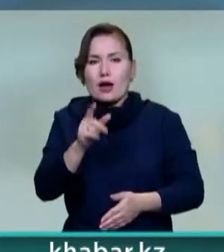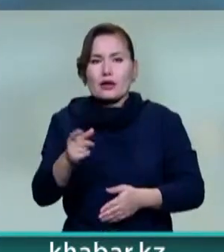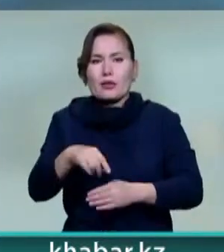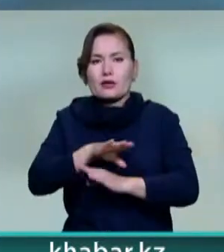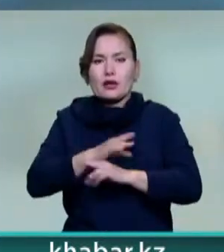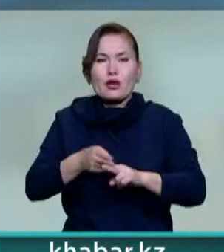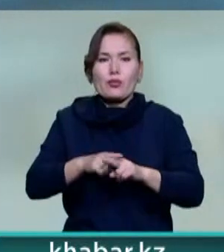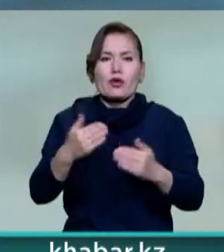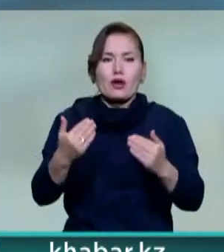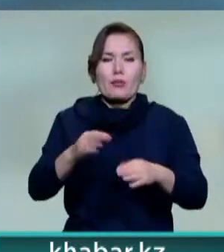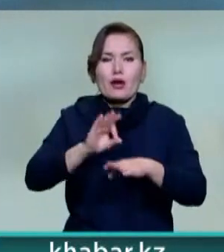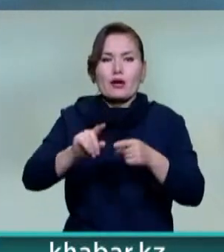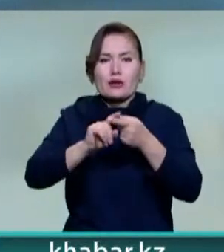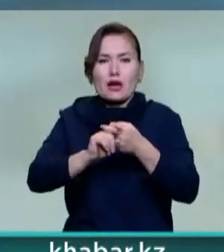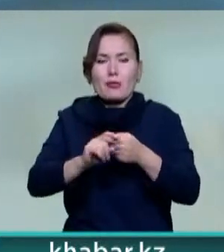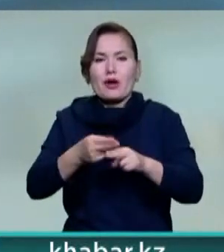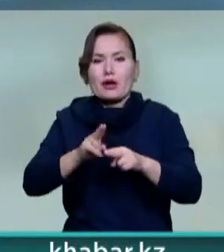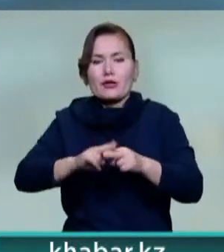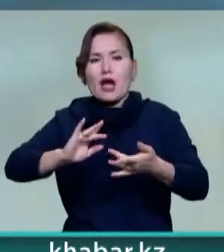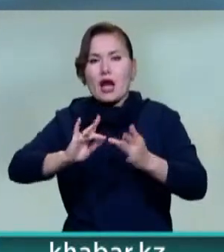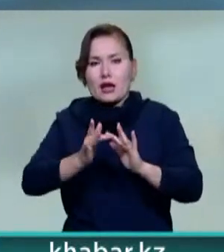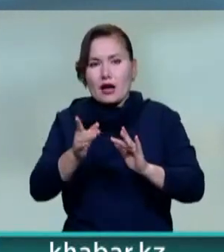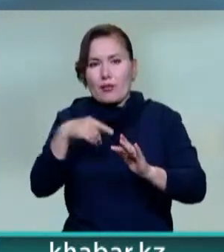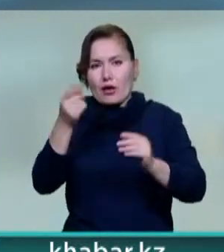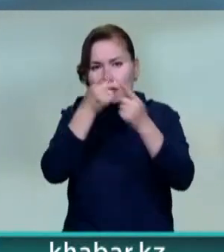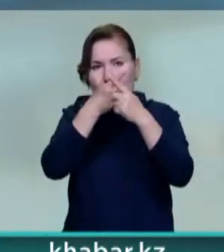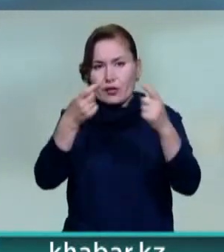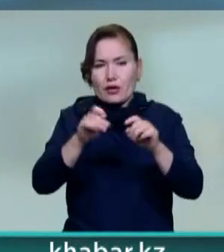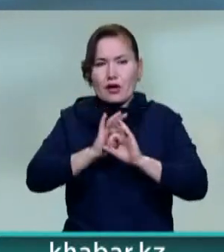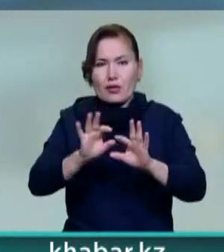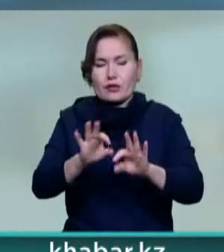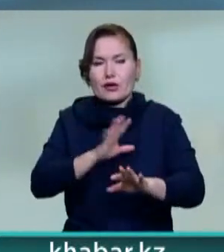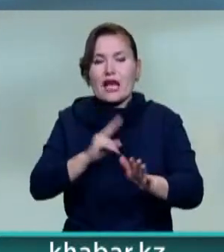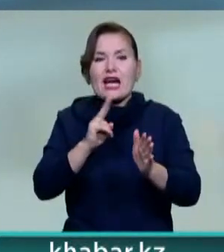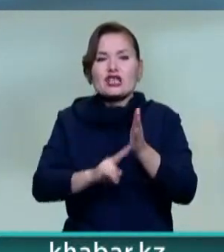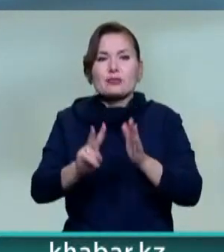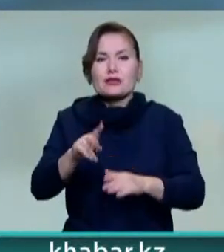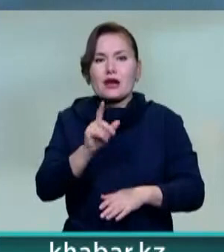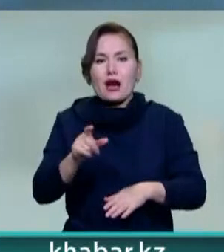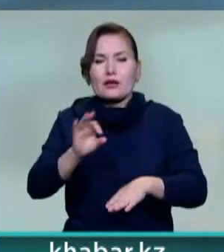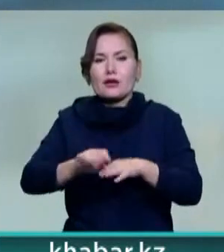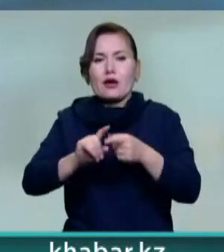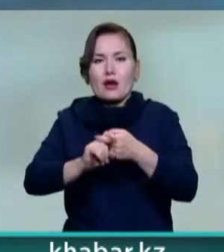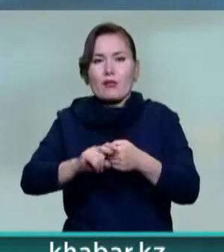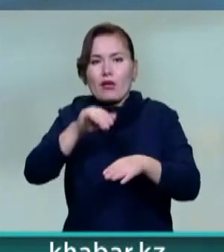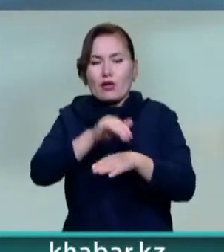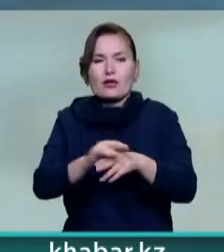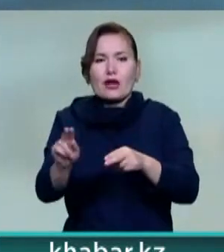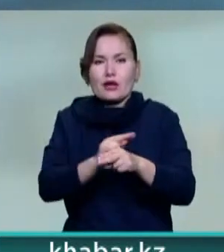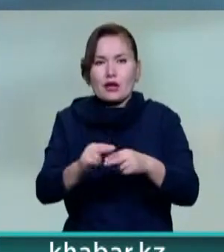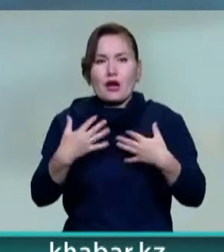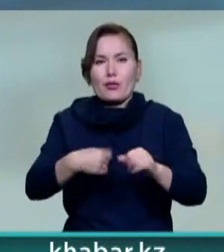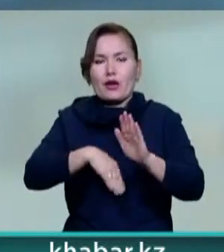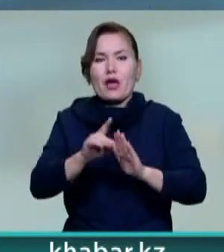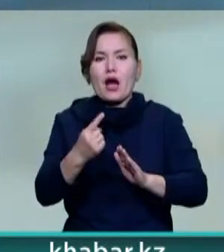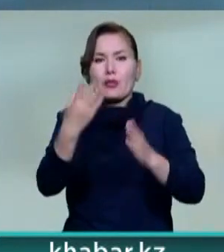туралы ақпаратты коронавирус 2020.kz телеграм боты таратты. 72 адам пневмониядан емделіп шыққан, ал бір